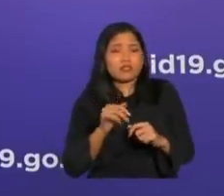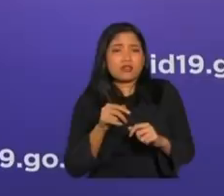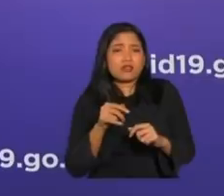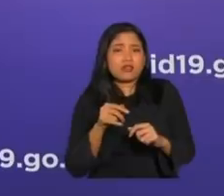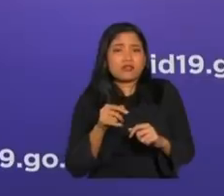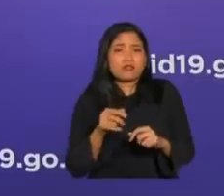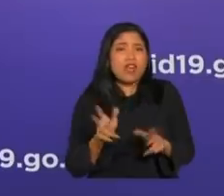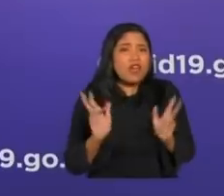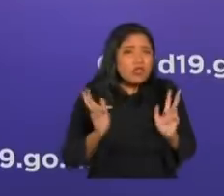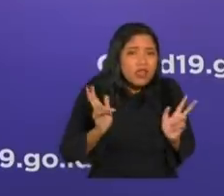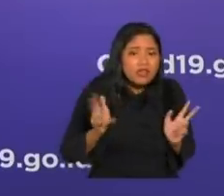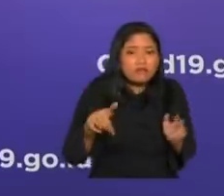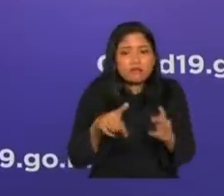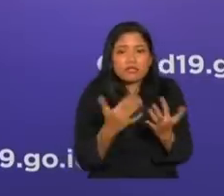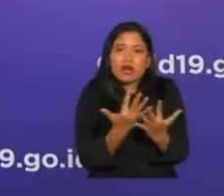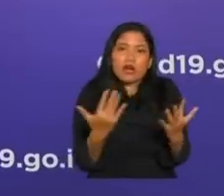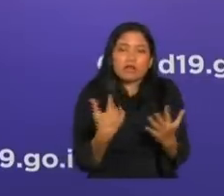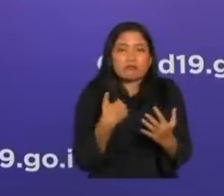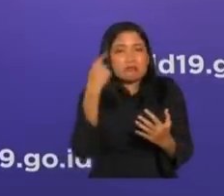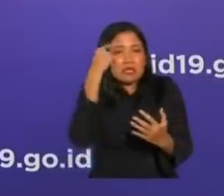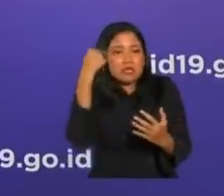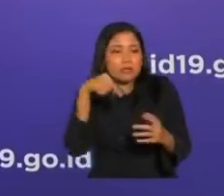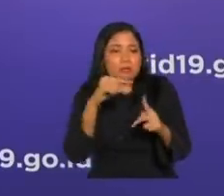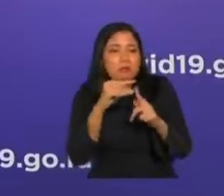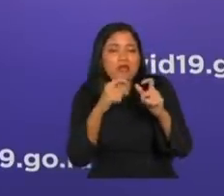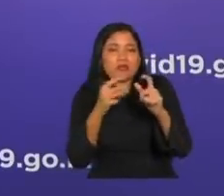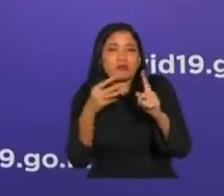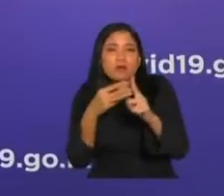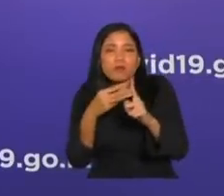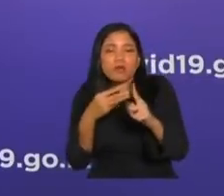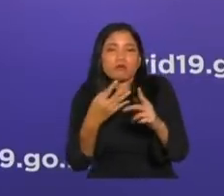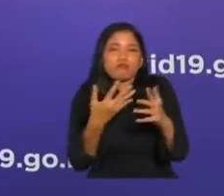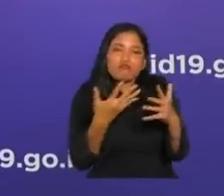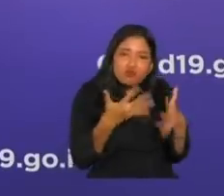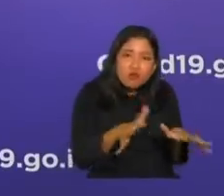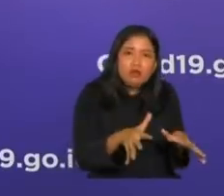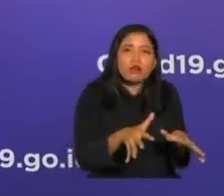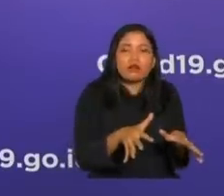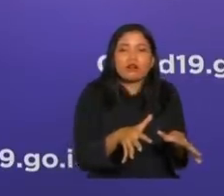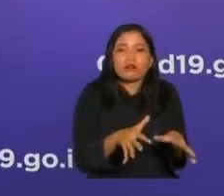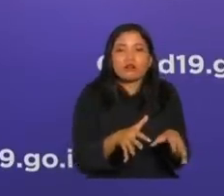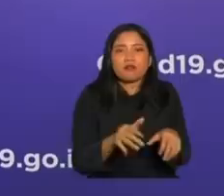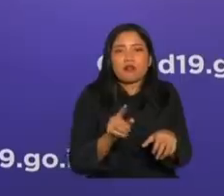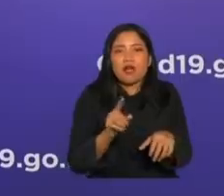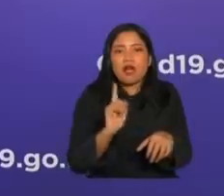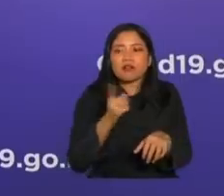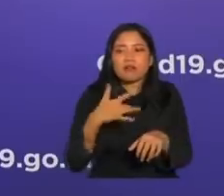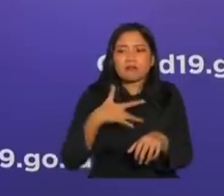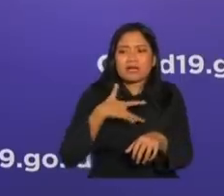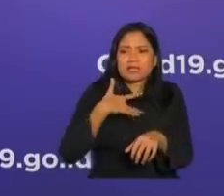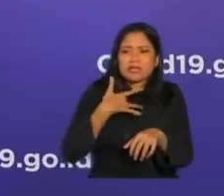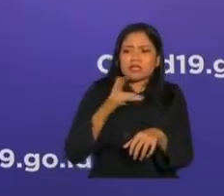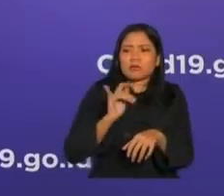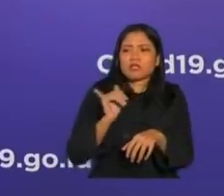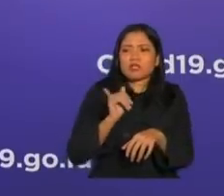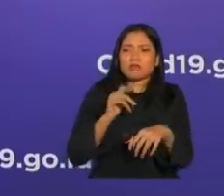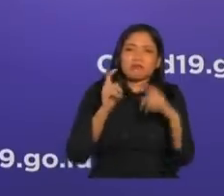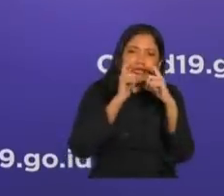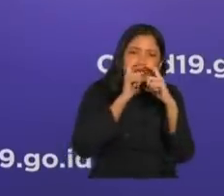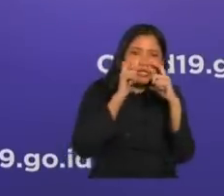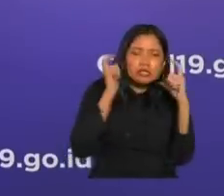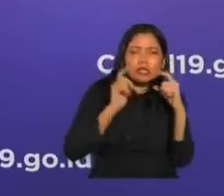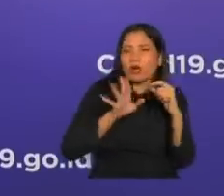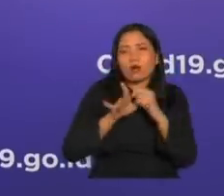penularan penularan baru akibat ada perasaan merasa sudah tidak perlu pakai